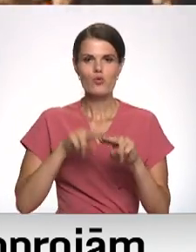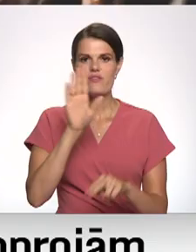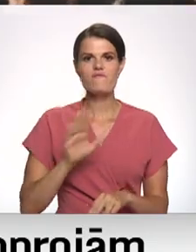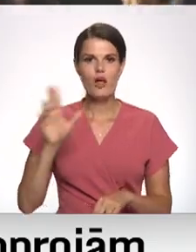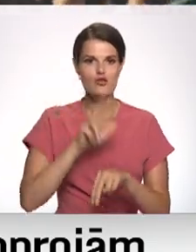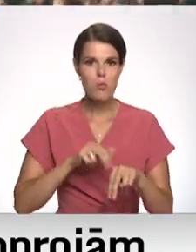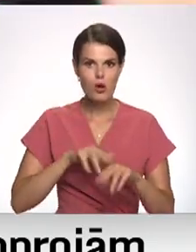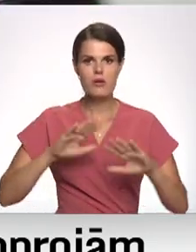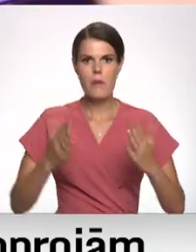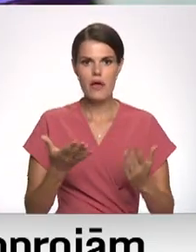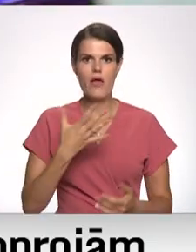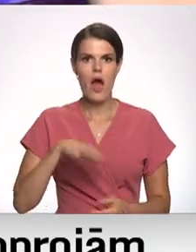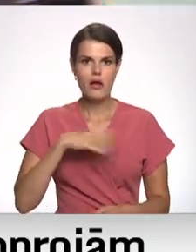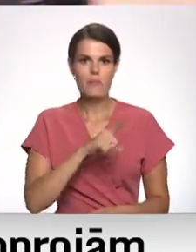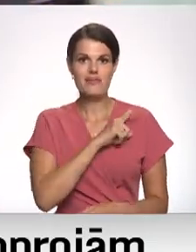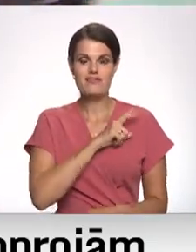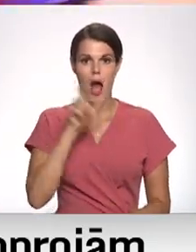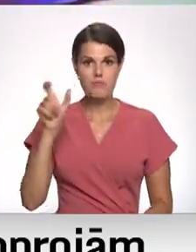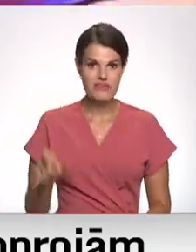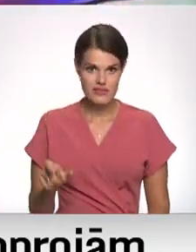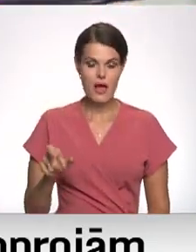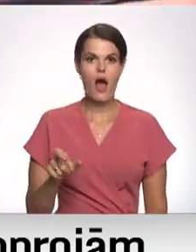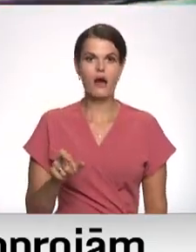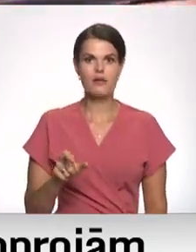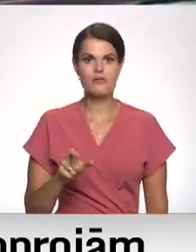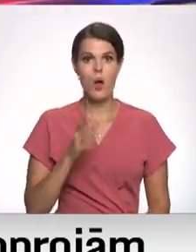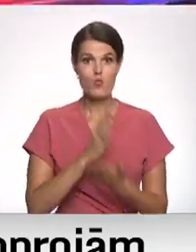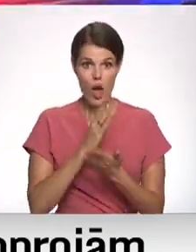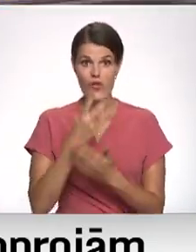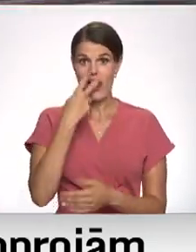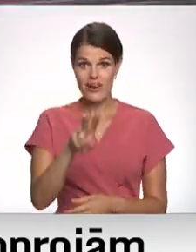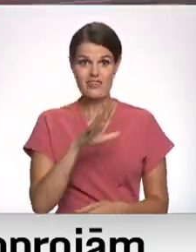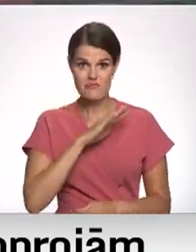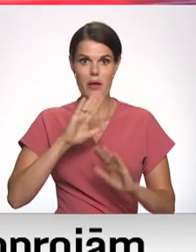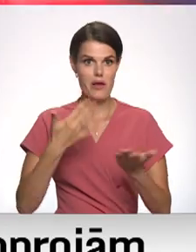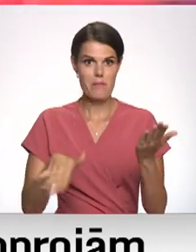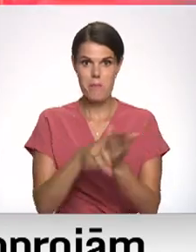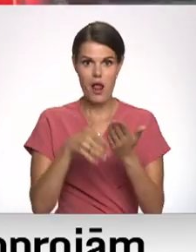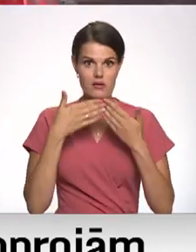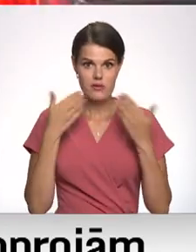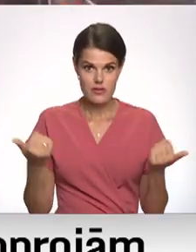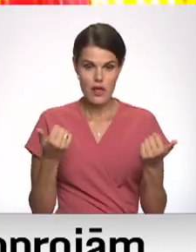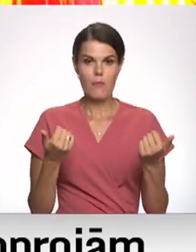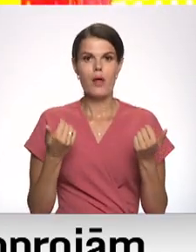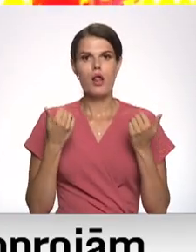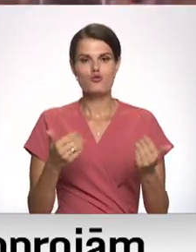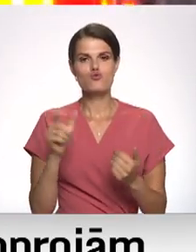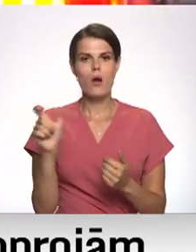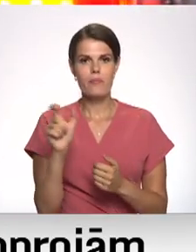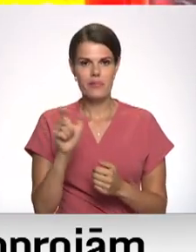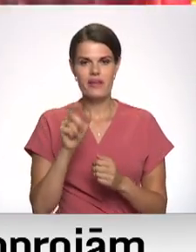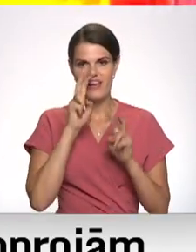Tomēr kāpēc apsardze, kas pēc aculiecinieku teiktā notikušo redzēja, bet neiesaistījās, lai šobrīd izmeklēšana